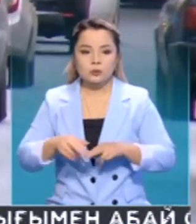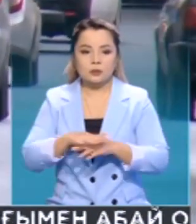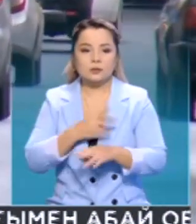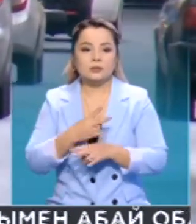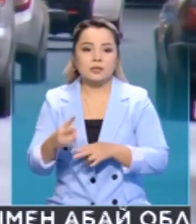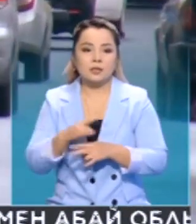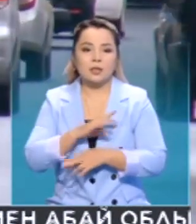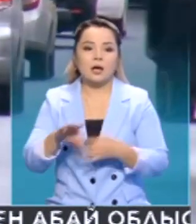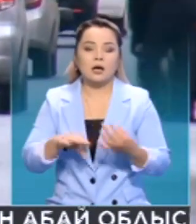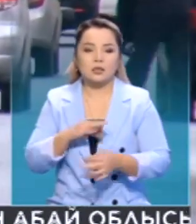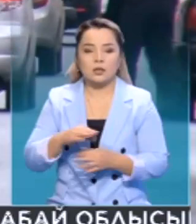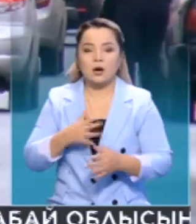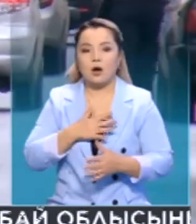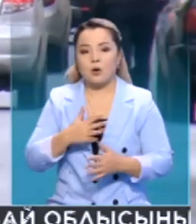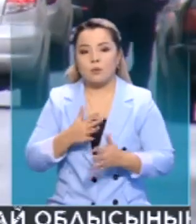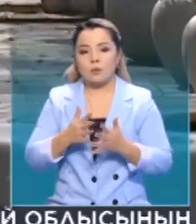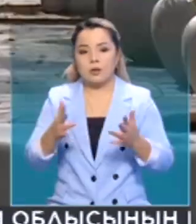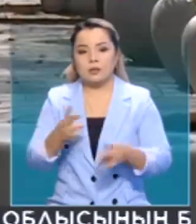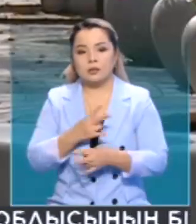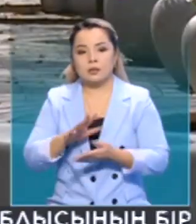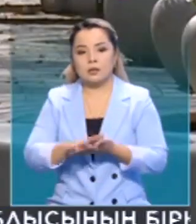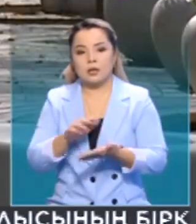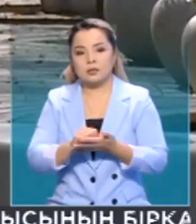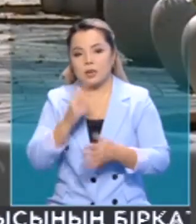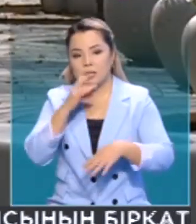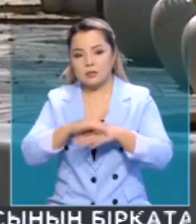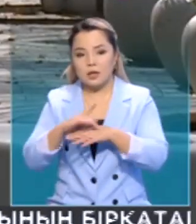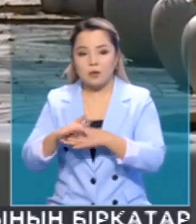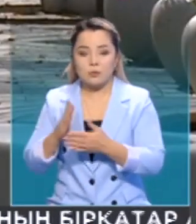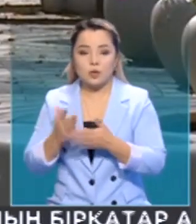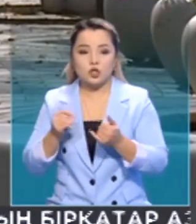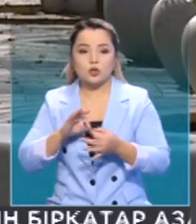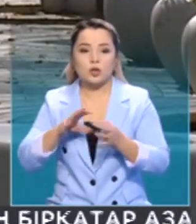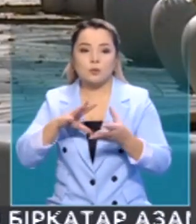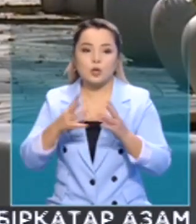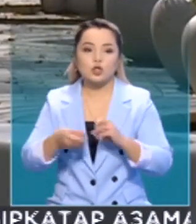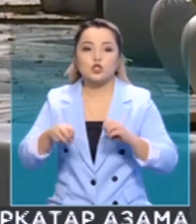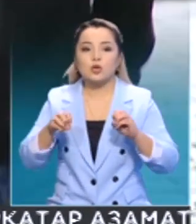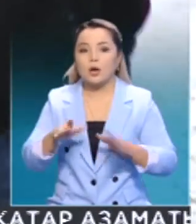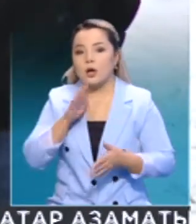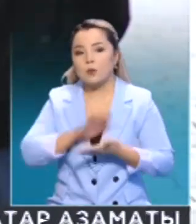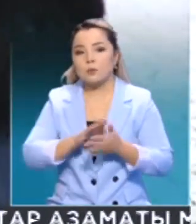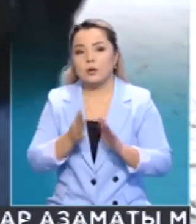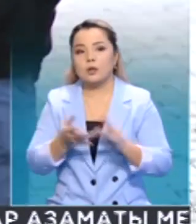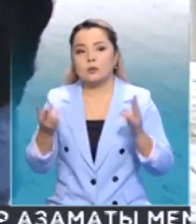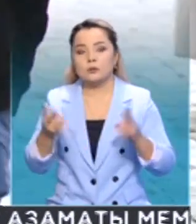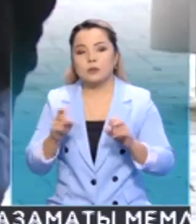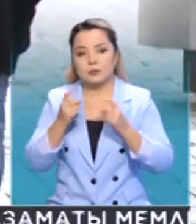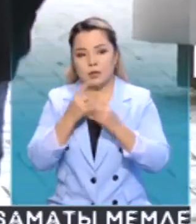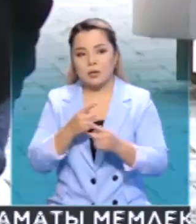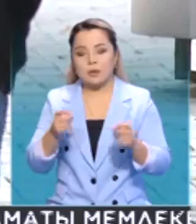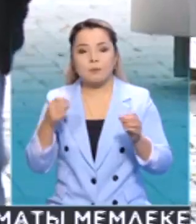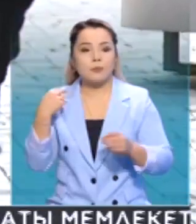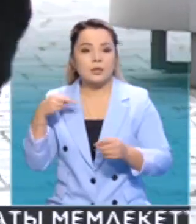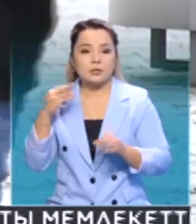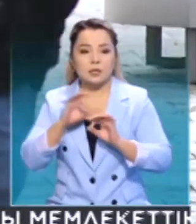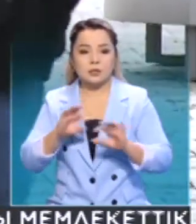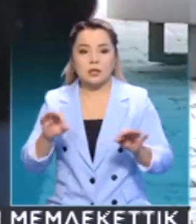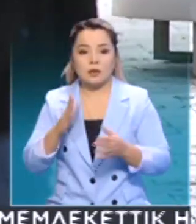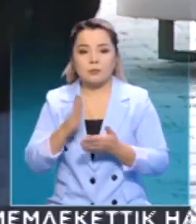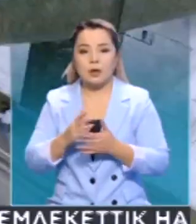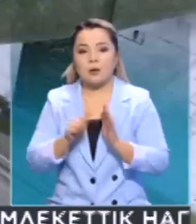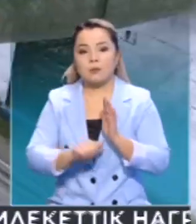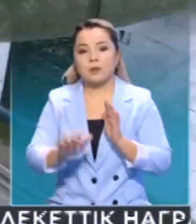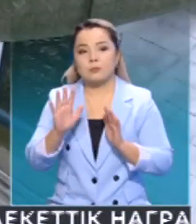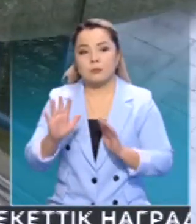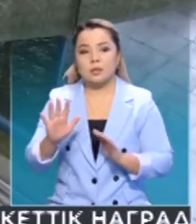қалдықтар ауаны шектен тыс ластап жатыр. Бұл мәселелерді түпкілікті шешетін уақыт жетті, деді президент. Сонымен қатар облыста